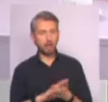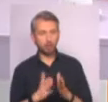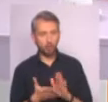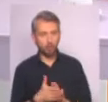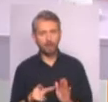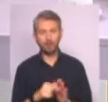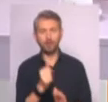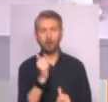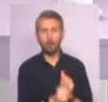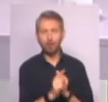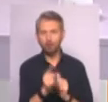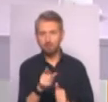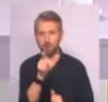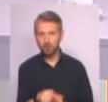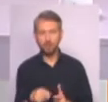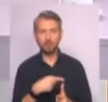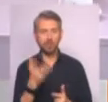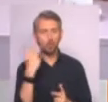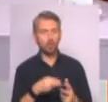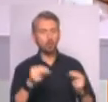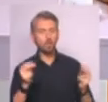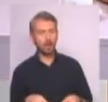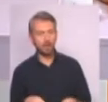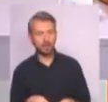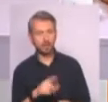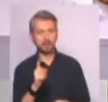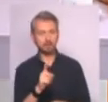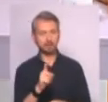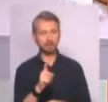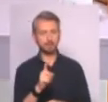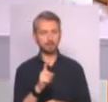з кожним мешканцем, чи коли він укладається відповідно з